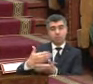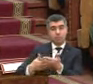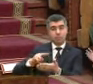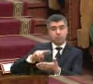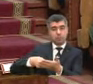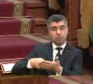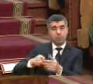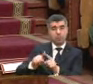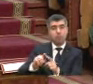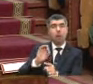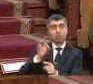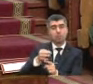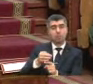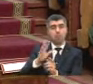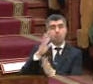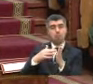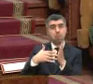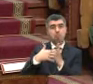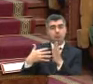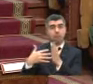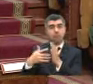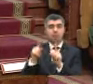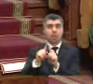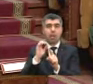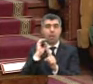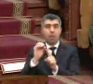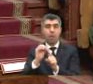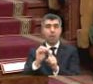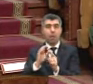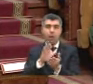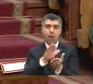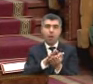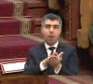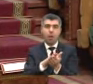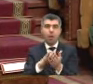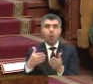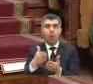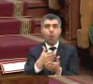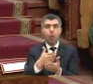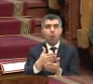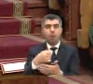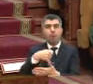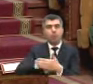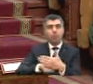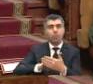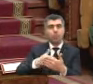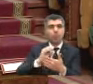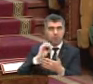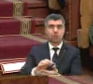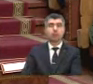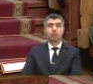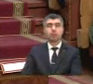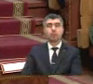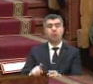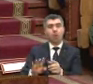الاكثر عقلانه ضمن مخطط الاليوتيس، وذلك وفق جوج المبررات اساسيه غادي نقولهم لك باش نور الراي العام